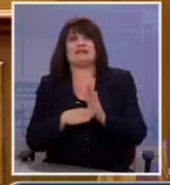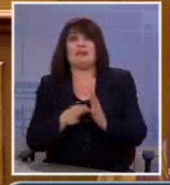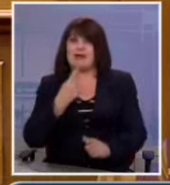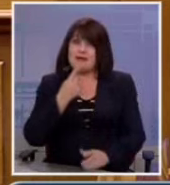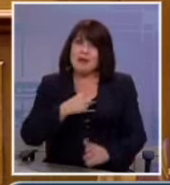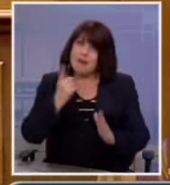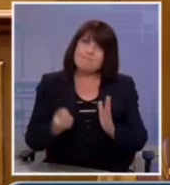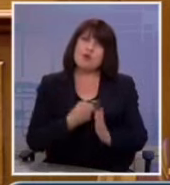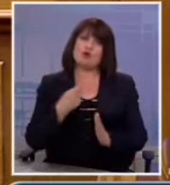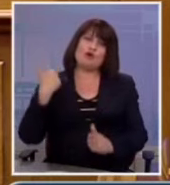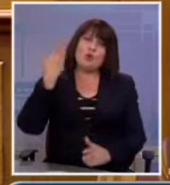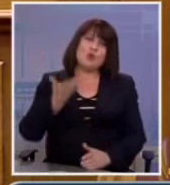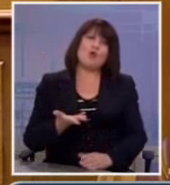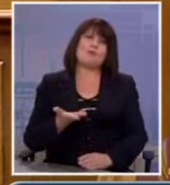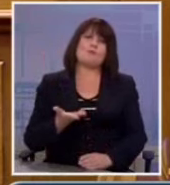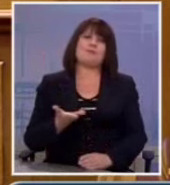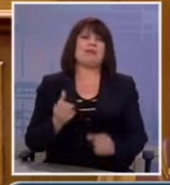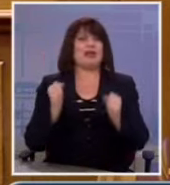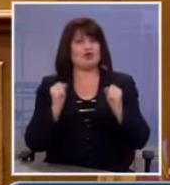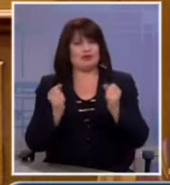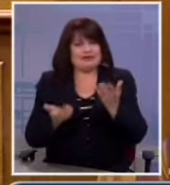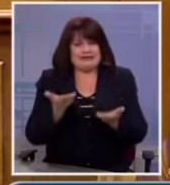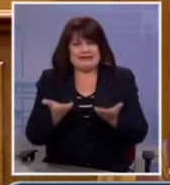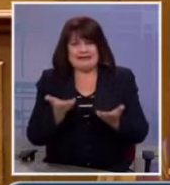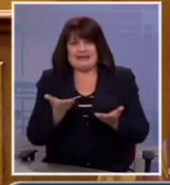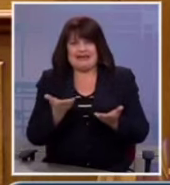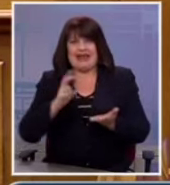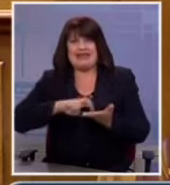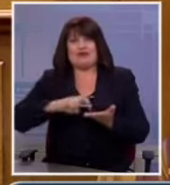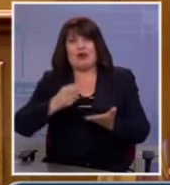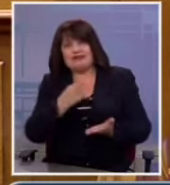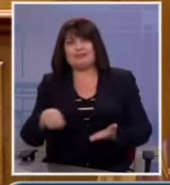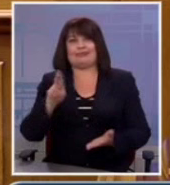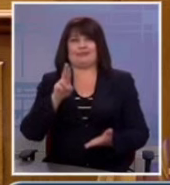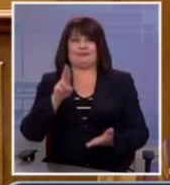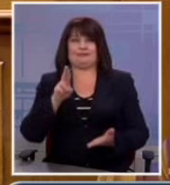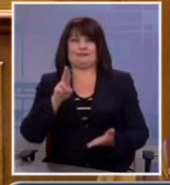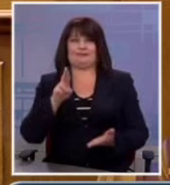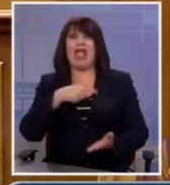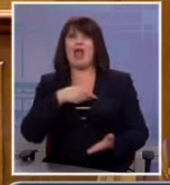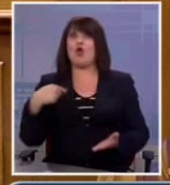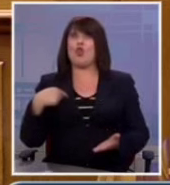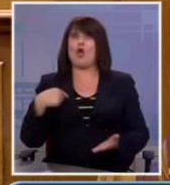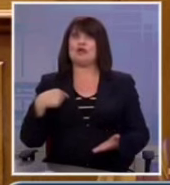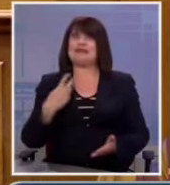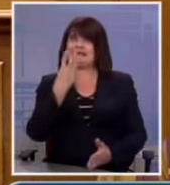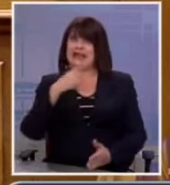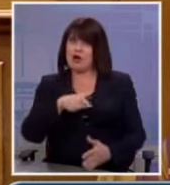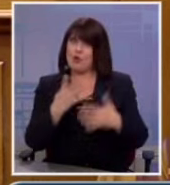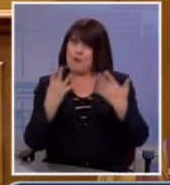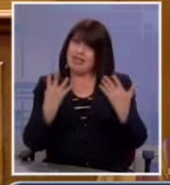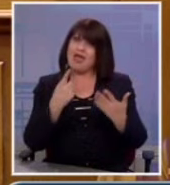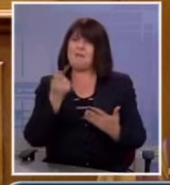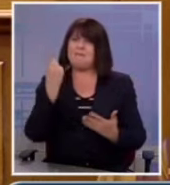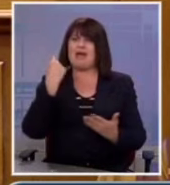ότι για πρώτη φορά μετά από καιρό, για να το κρατήσουμε σε ισορροπία, θα αυξήσουμε τις εισφορές. Τις εργοδοτικές, ναι, 3,9. Μέχρι πέρσι